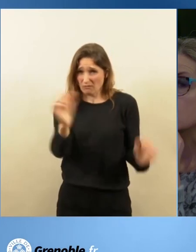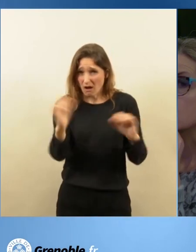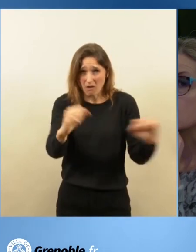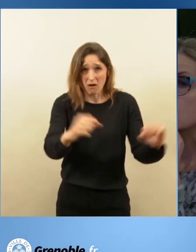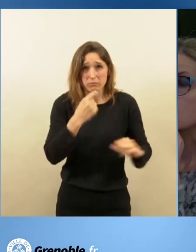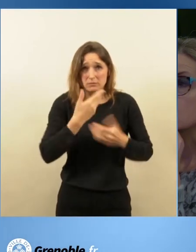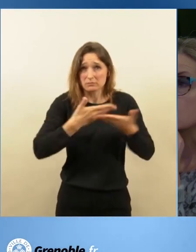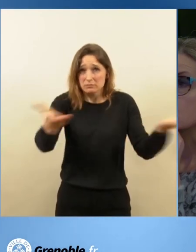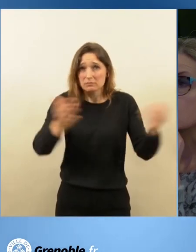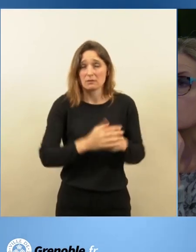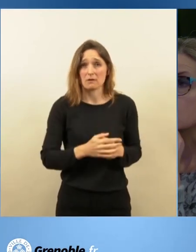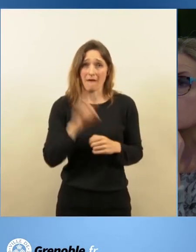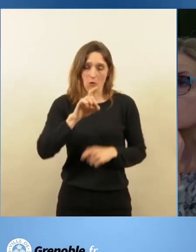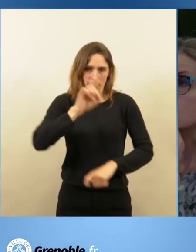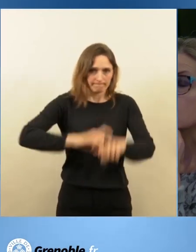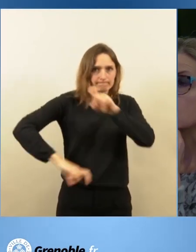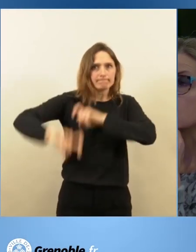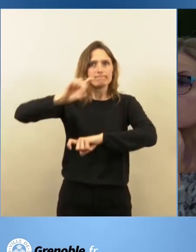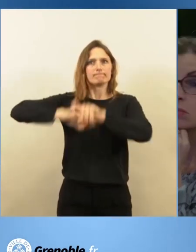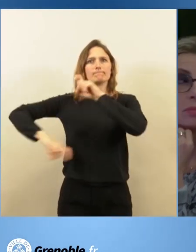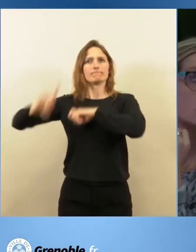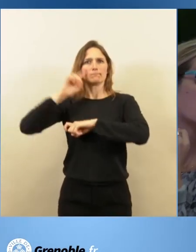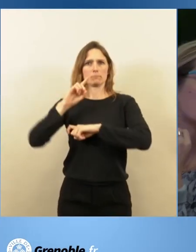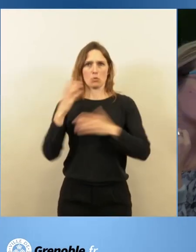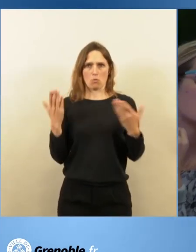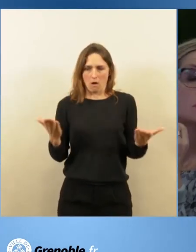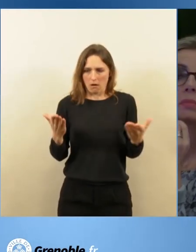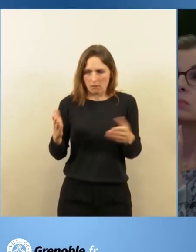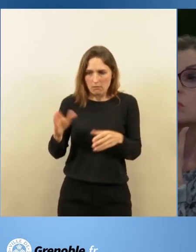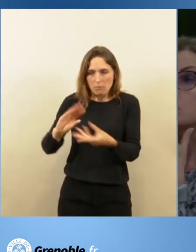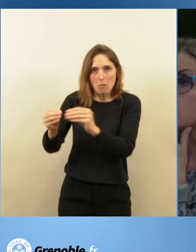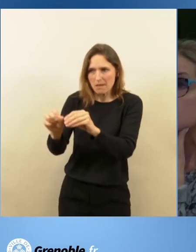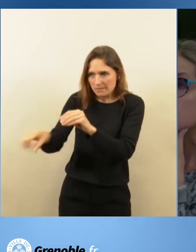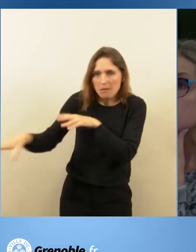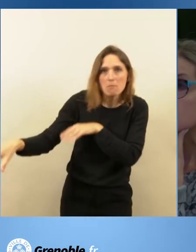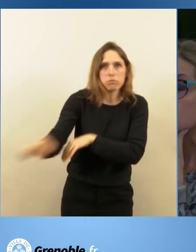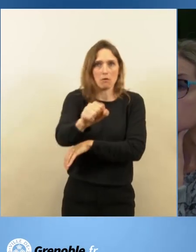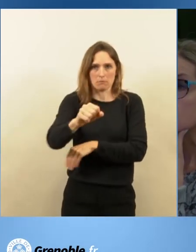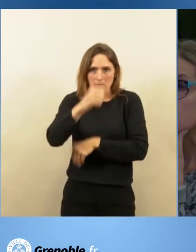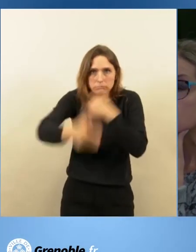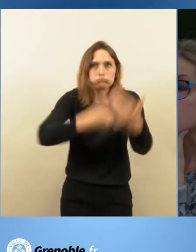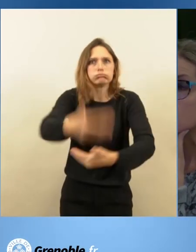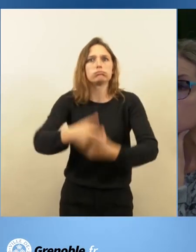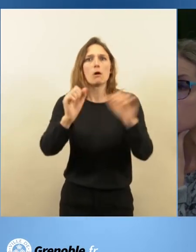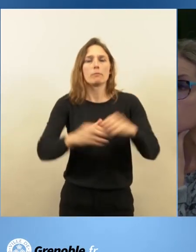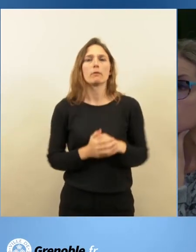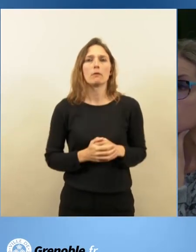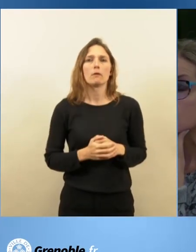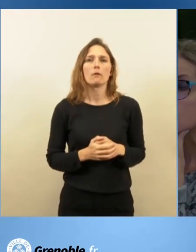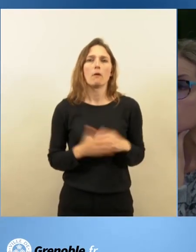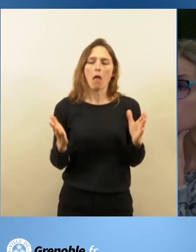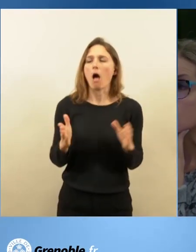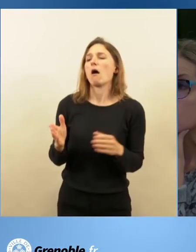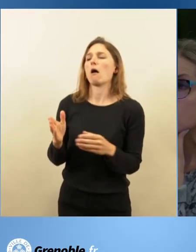faudrait que vous acceptiez de rétropédaler pour pour partir des sujets et à partir de là au lieu de marginaliser